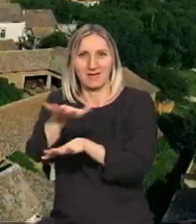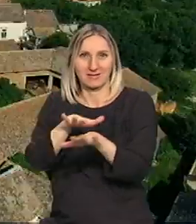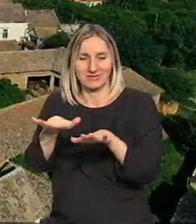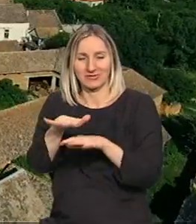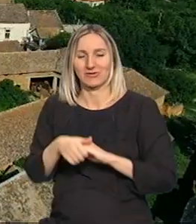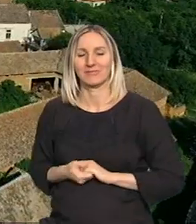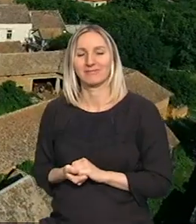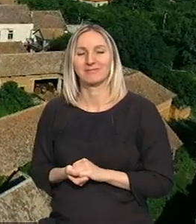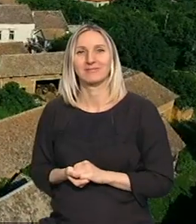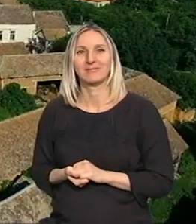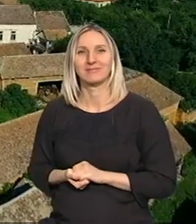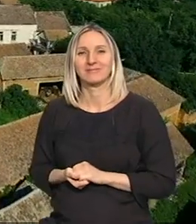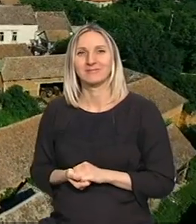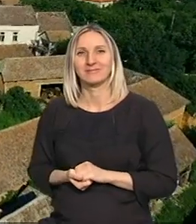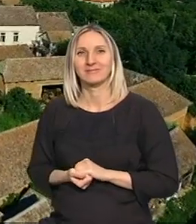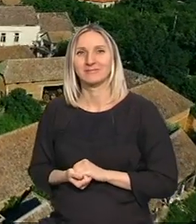prostorima.